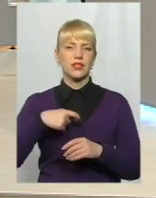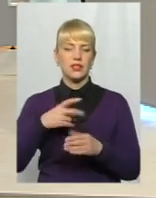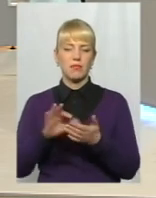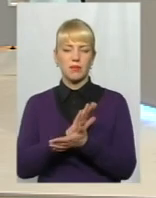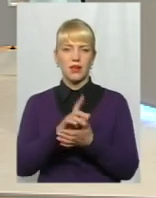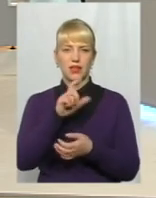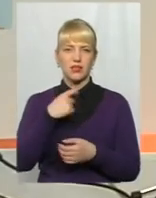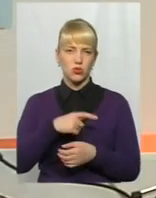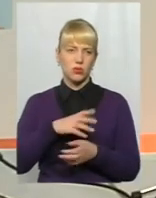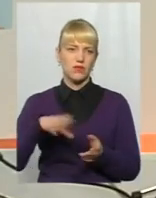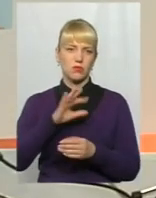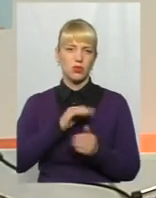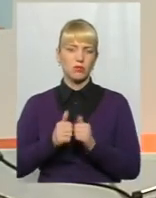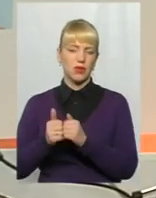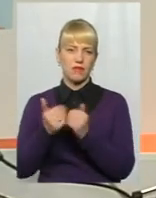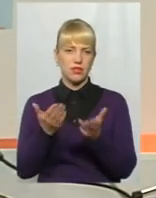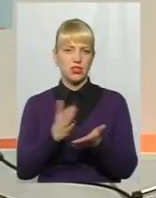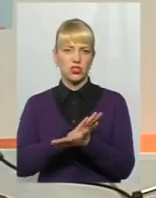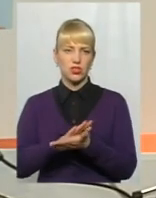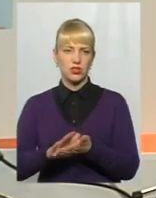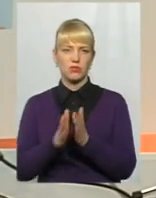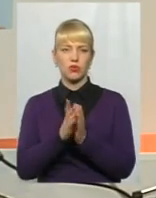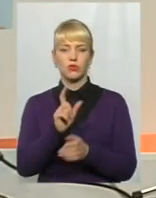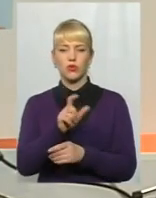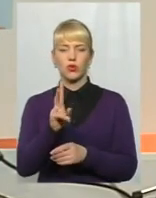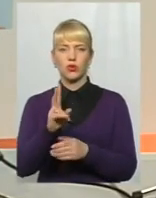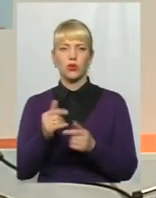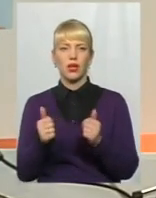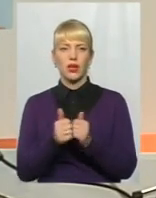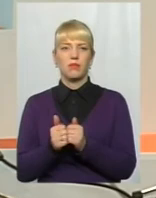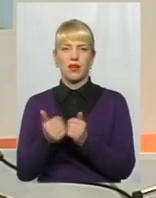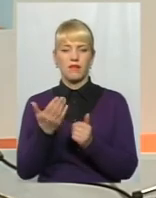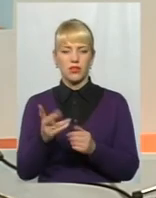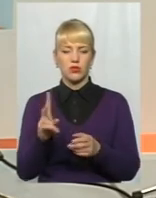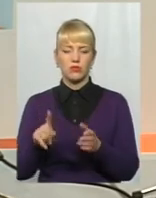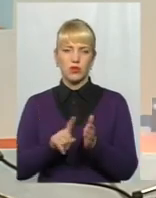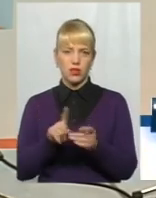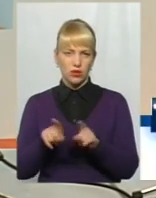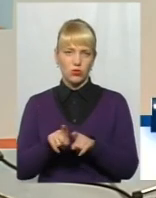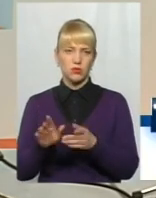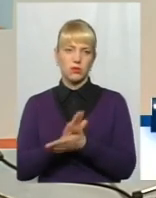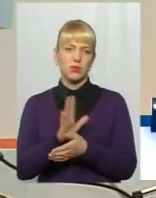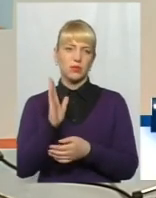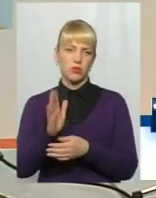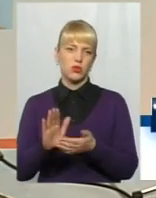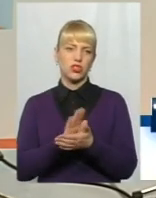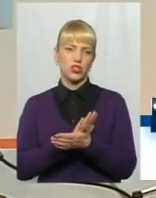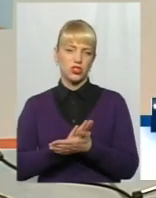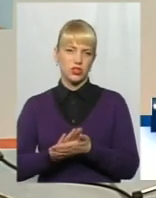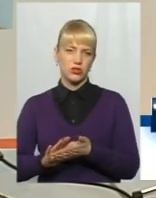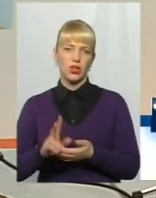собою, і тоді буде чисто біля вас. Просіть, щоб люди, які відпочивають біля вас, теж прибрали. І тоді буде чисто, ніхто не буде